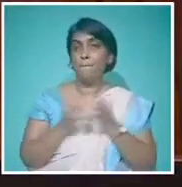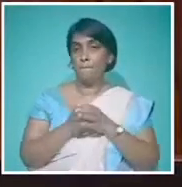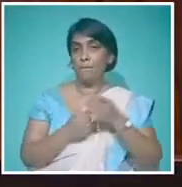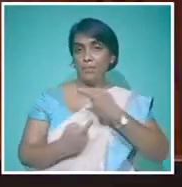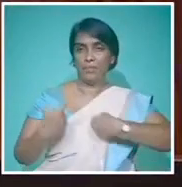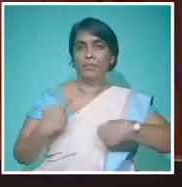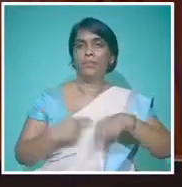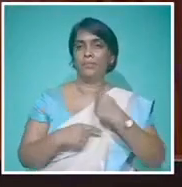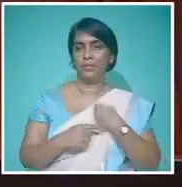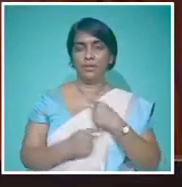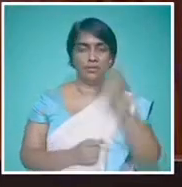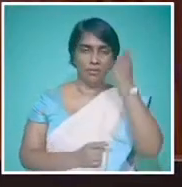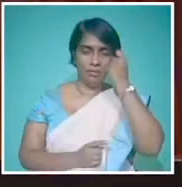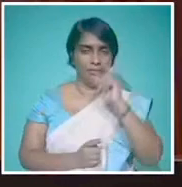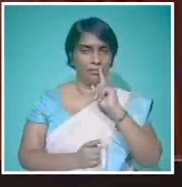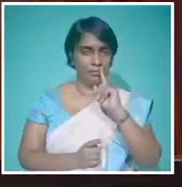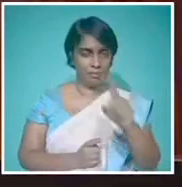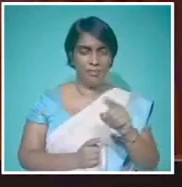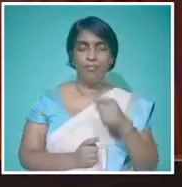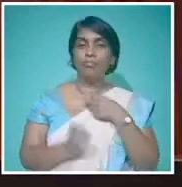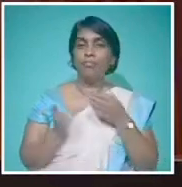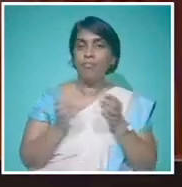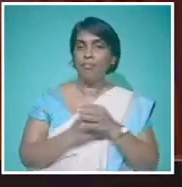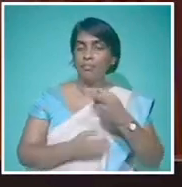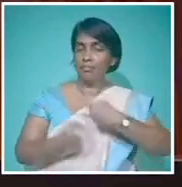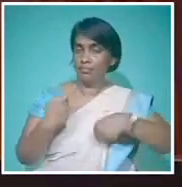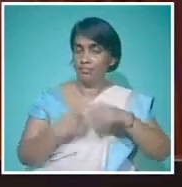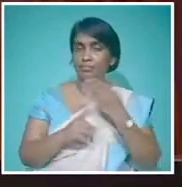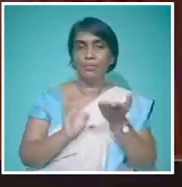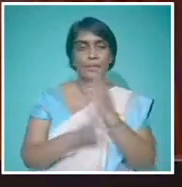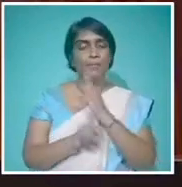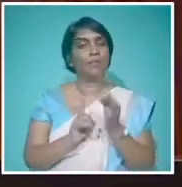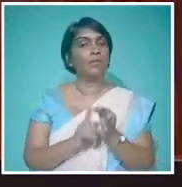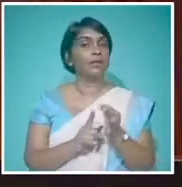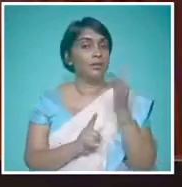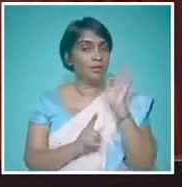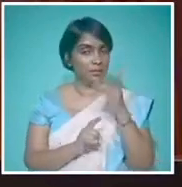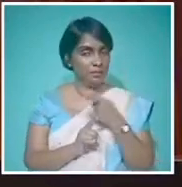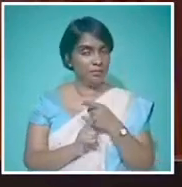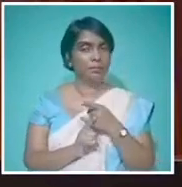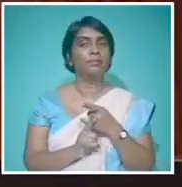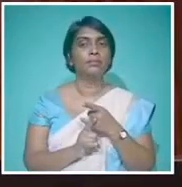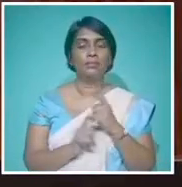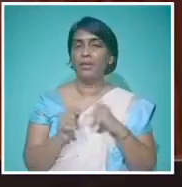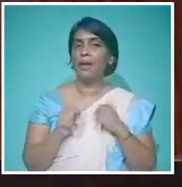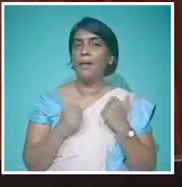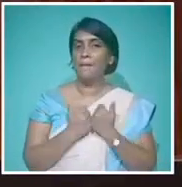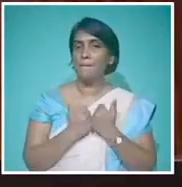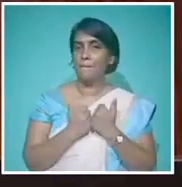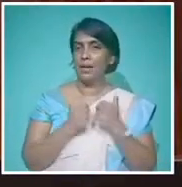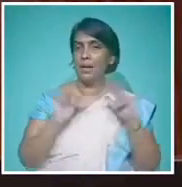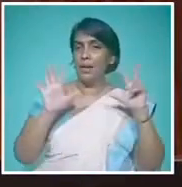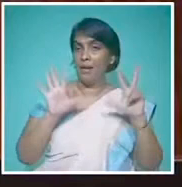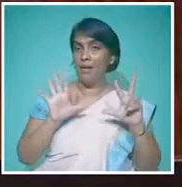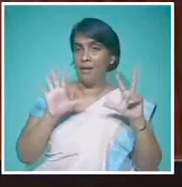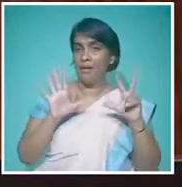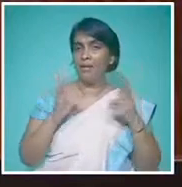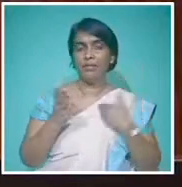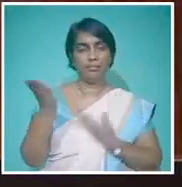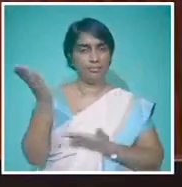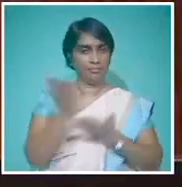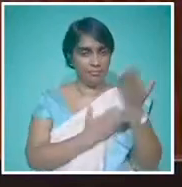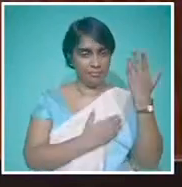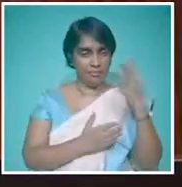එකමුතුවෙන්. ඒ පක්ෂ එකමුතුව හිටපු ජනාධිපතිවරයා අප්‍රේල් මාසේ 8 වෙනිද අපි එක දුන්නේ